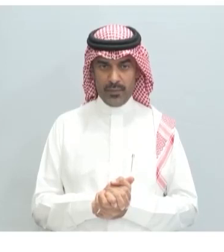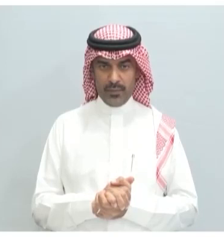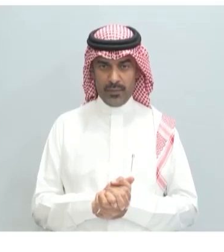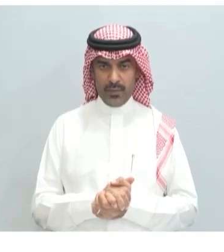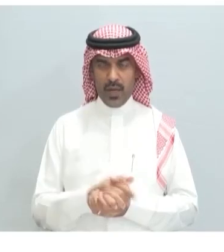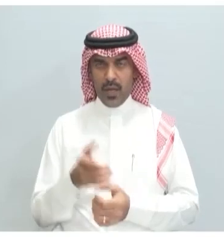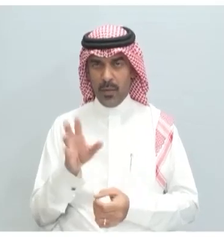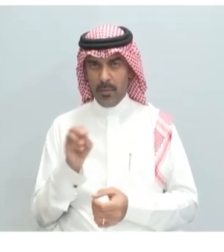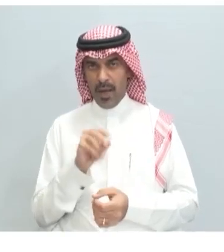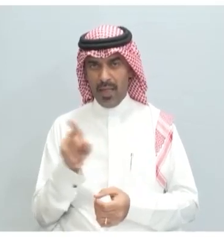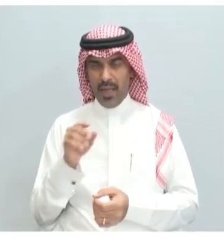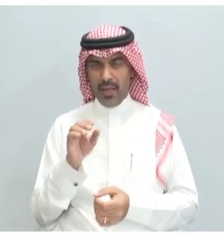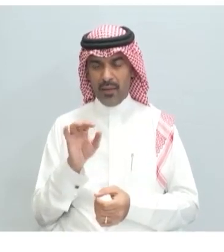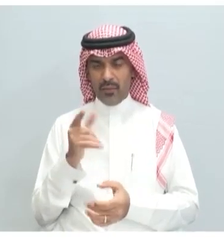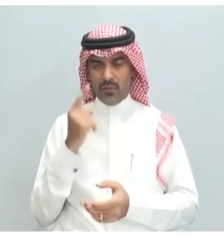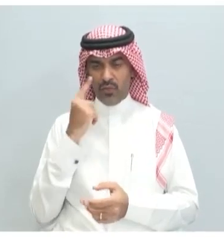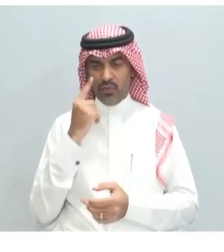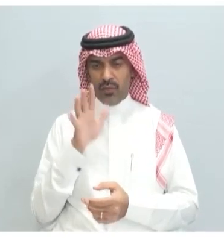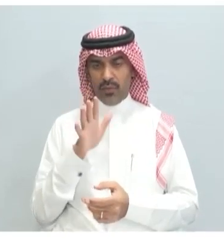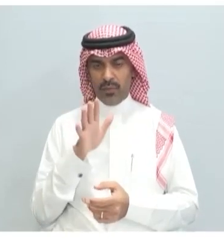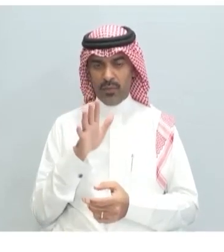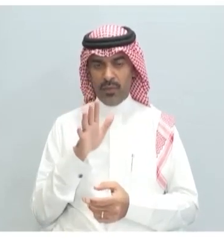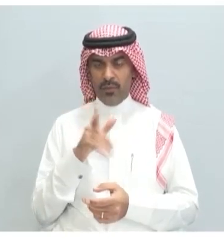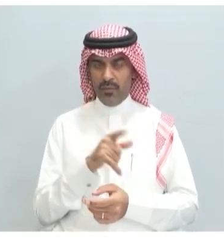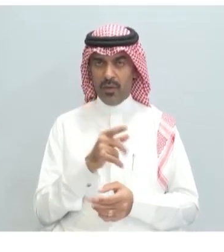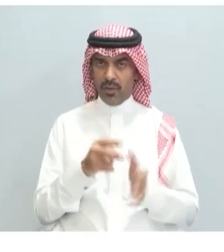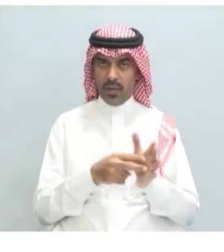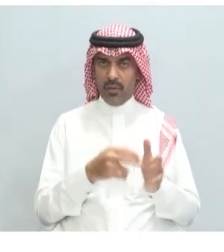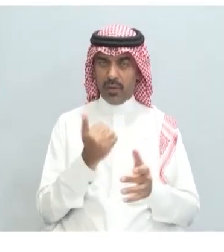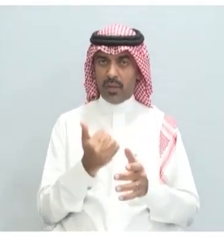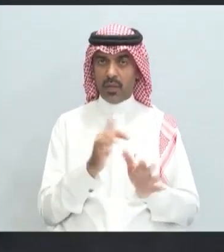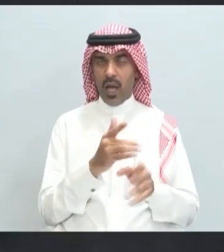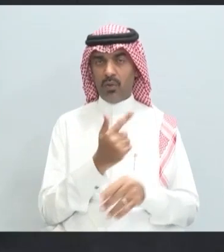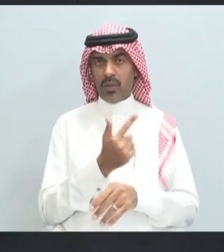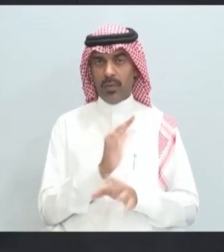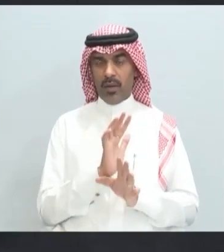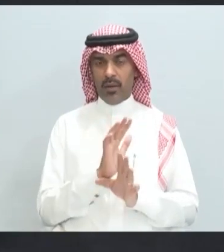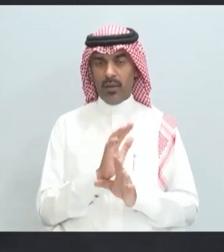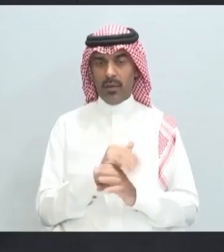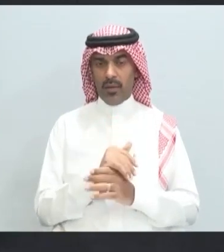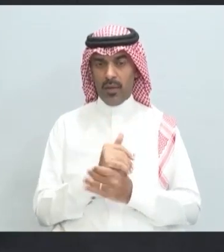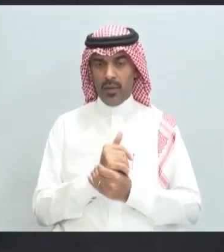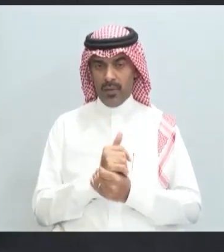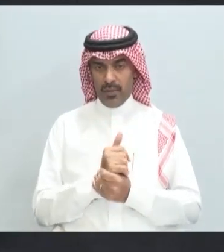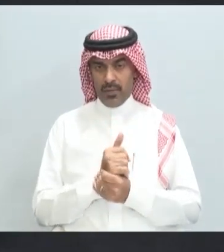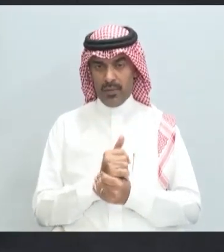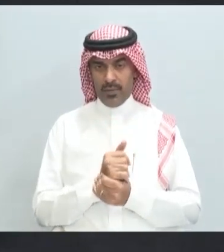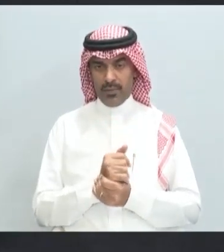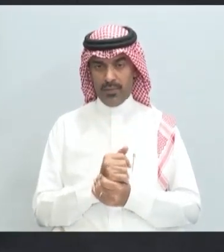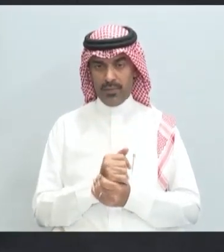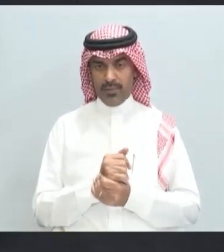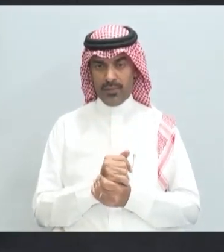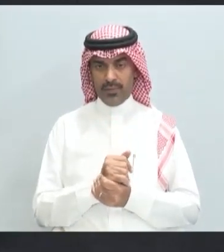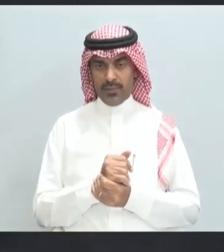هذه يكون مجموعها سته وبعض من الخيارات يكون مجموعها سبعه فانا ماني عارف بالضبط وين الخيار يعني